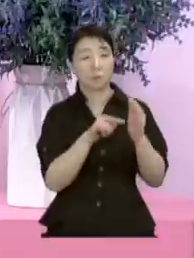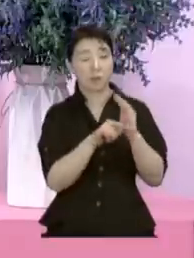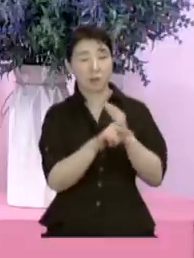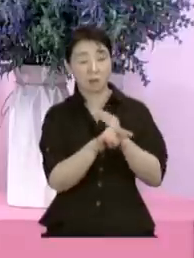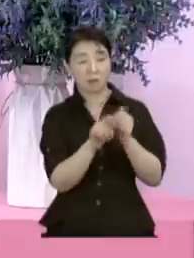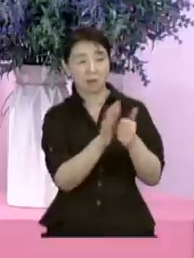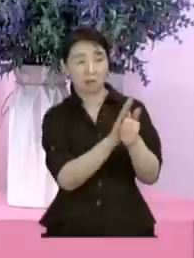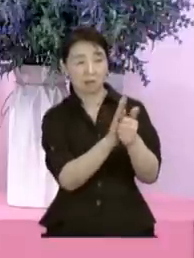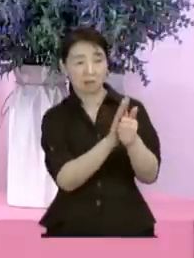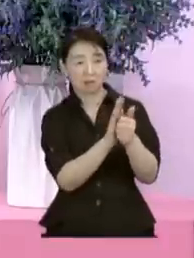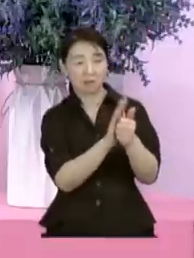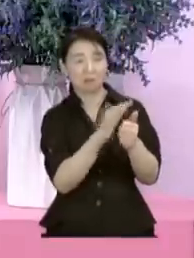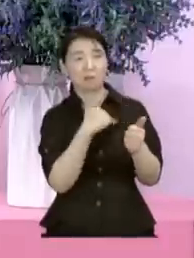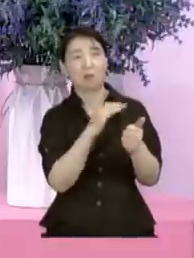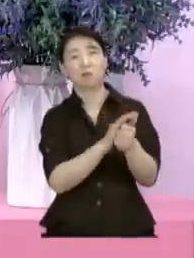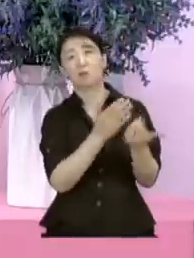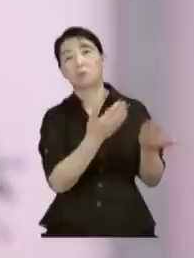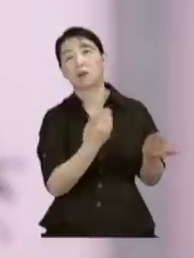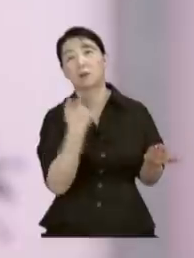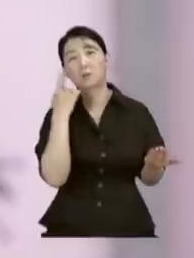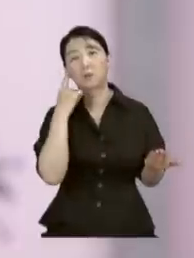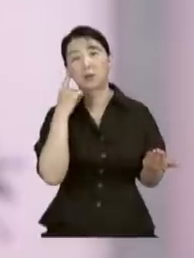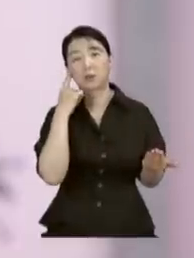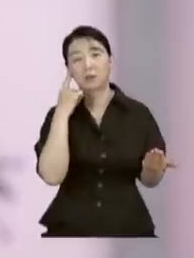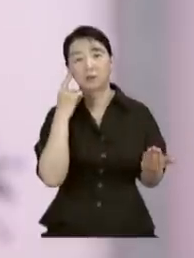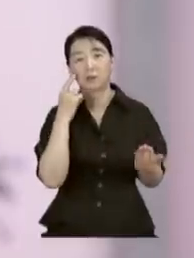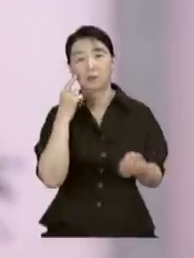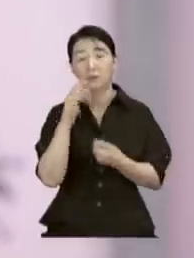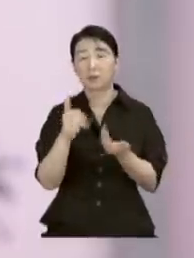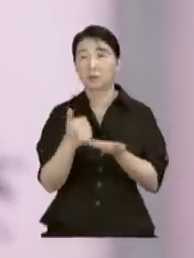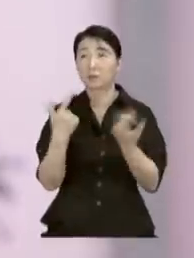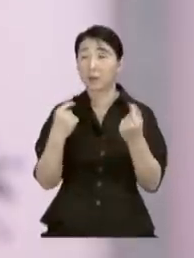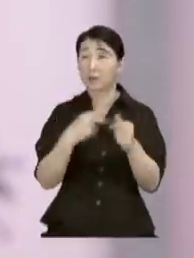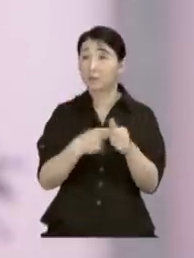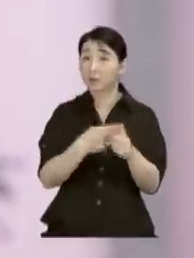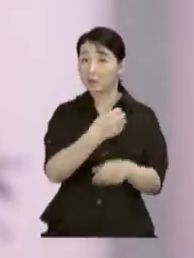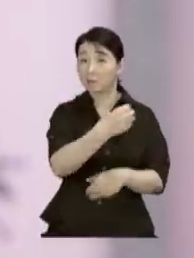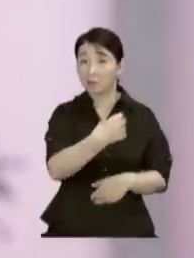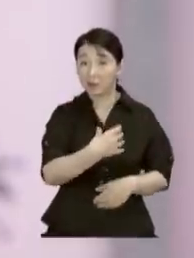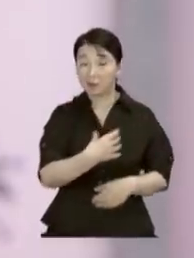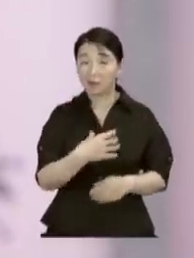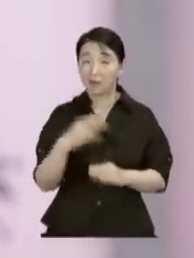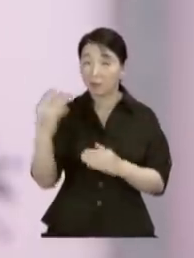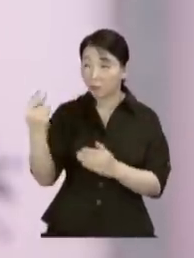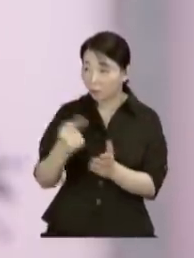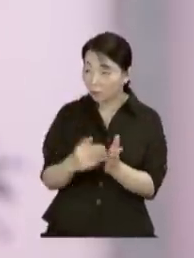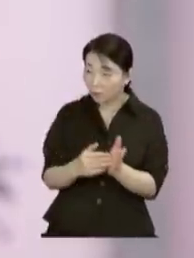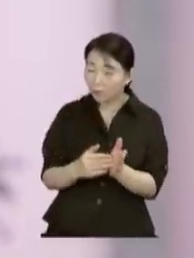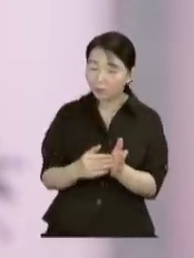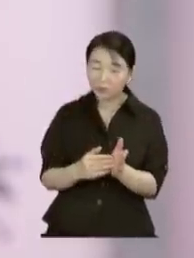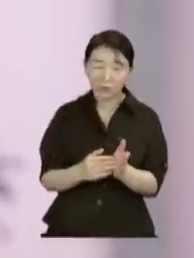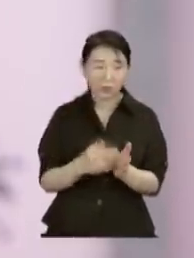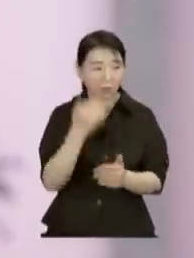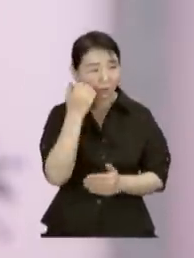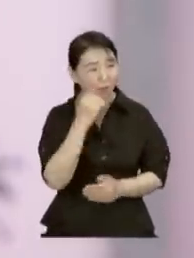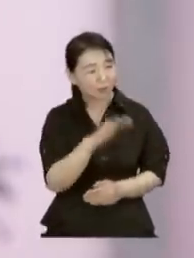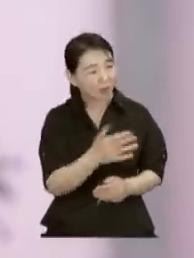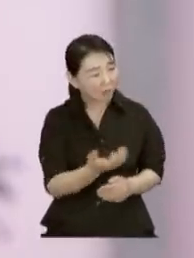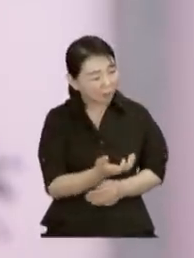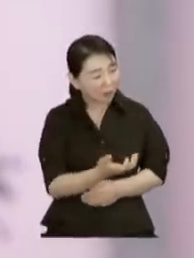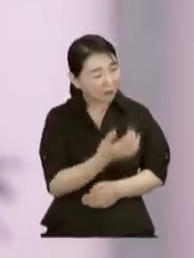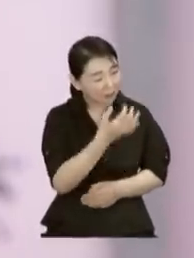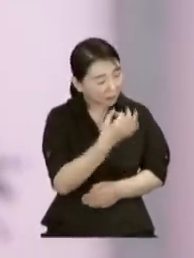갔는데 제가 더 큰 위로를 받은 게 이런 거예요. 천사 같은 우리 선생님 오셨네요. 그래서 누구씨 얼마나